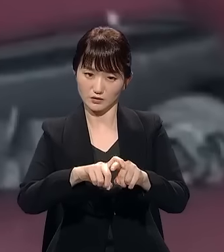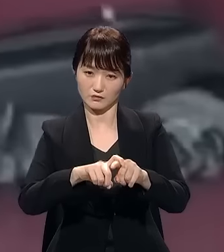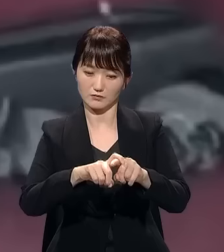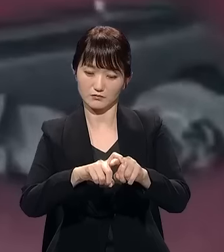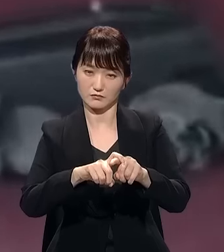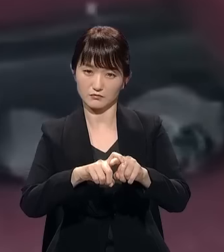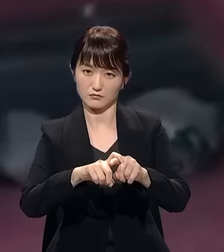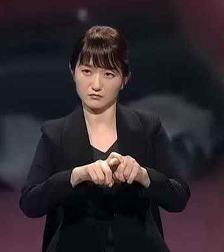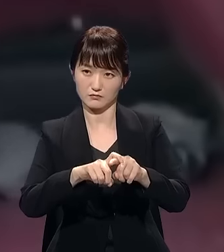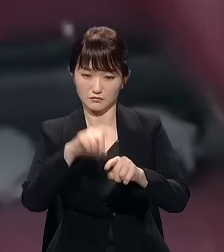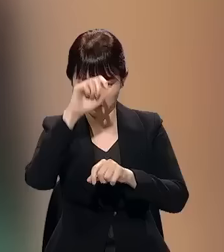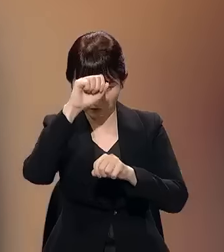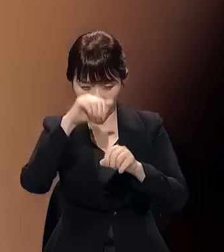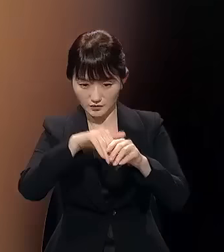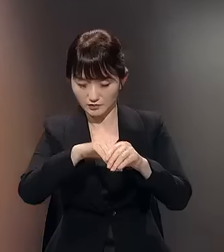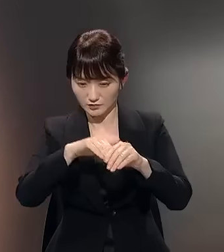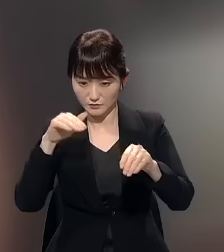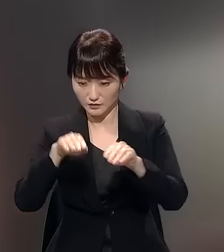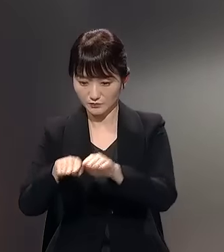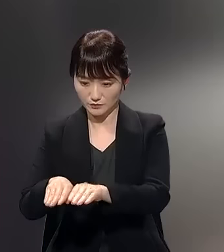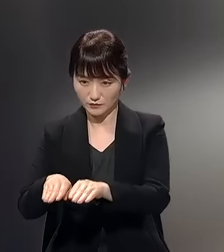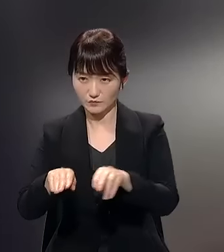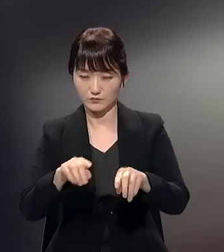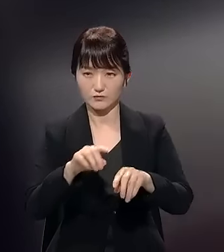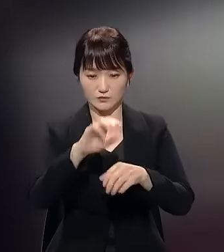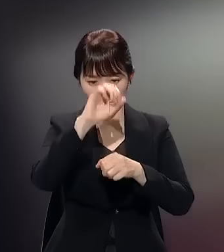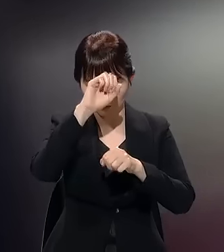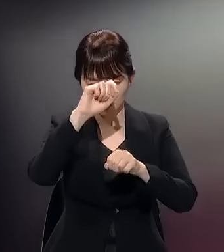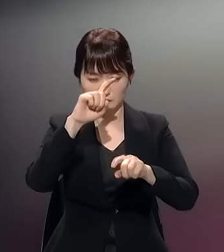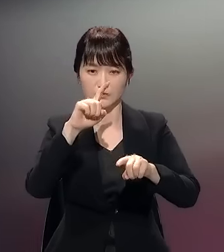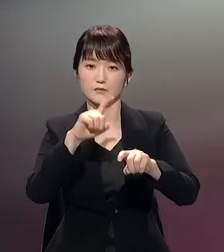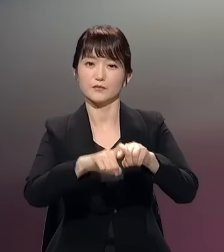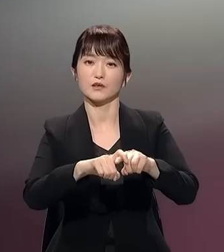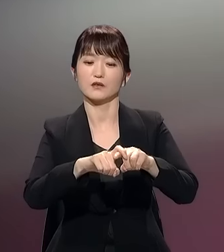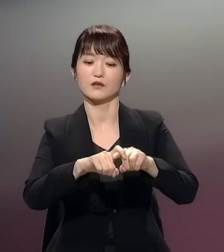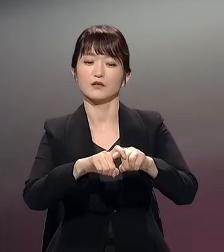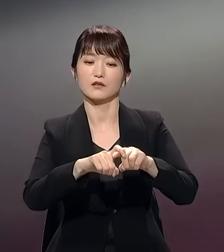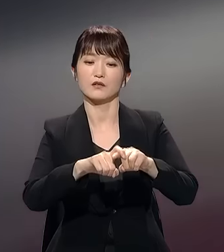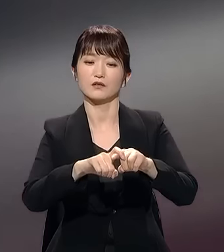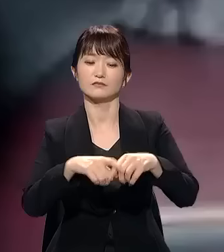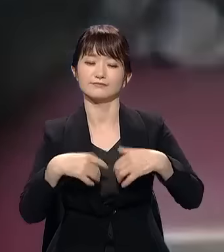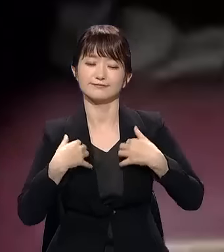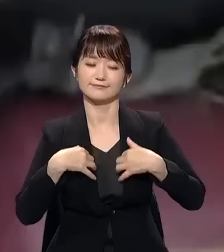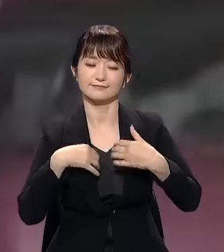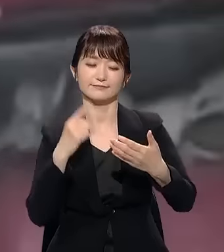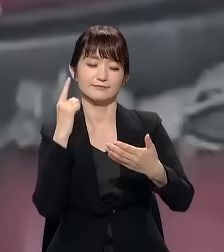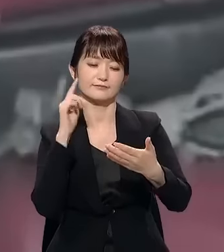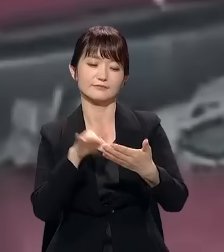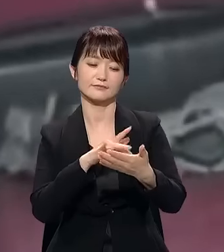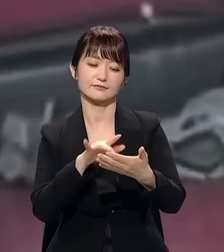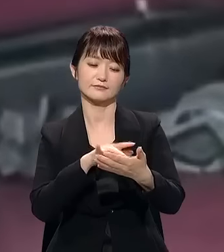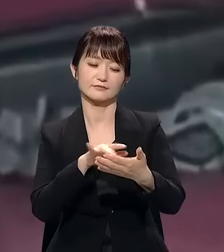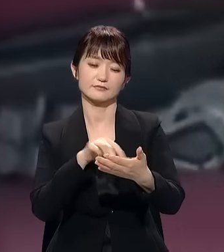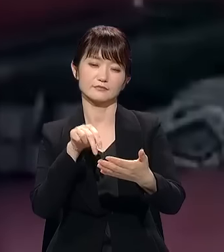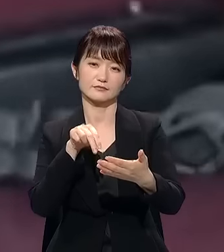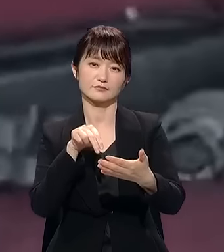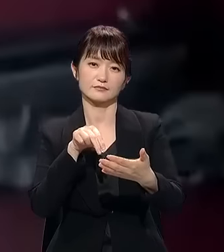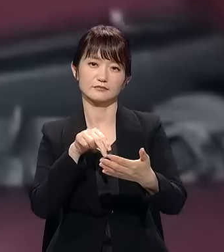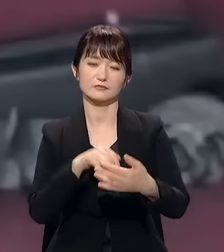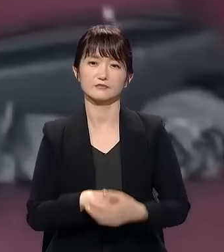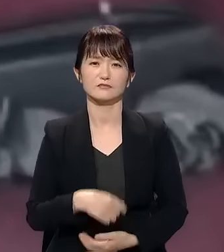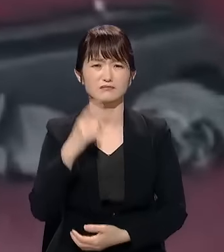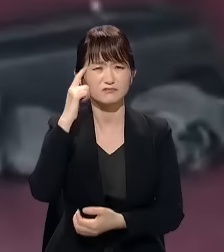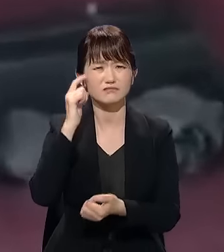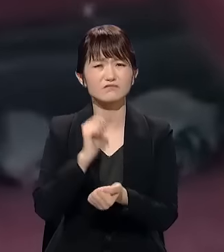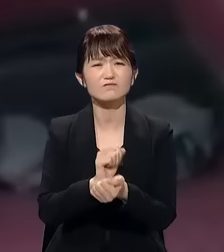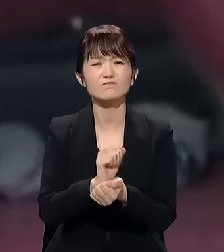맞이 신발까지 벗어두고 다리를 저렇게 창가에 탁 올려놓고 룰루랄라 휴대전화 삼매경에 빠져있는데요. 진짜 왜